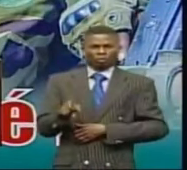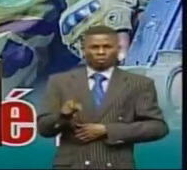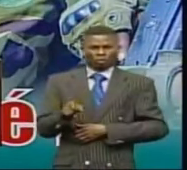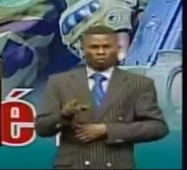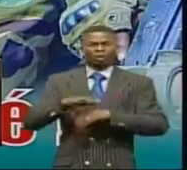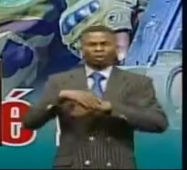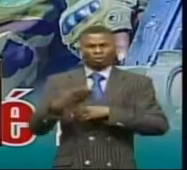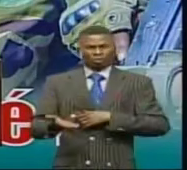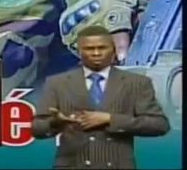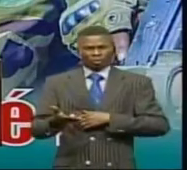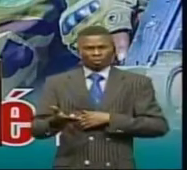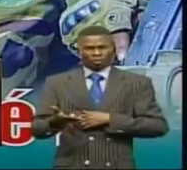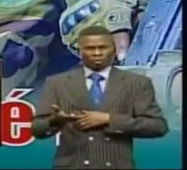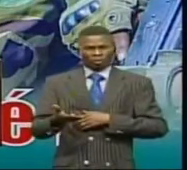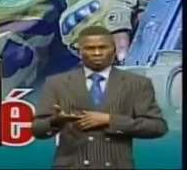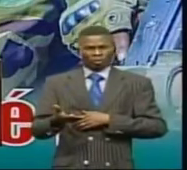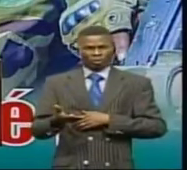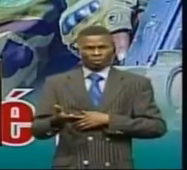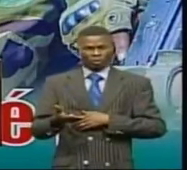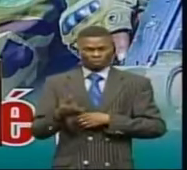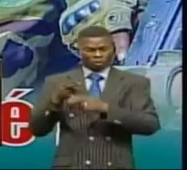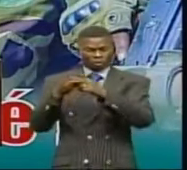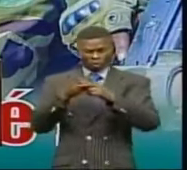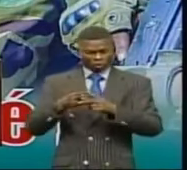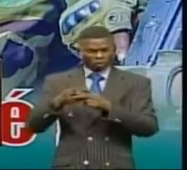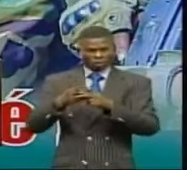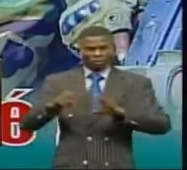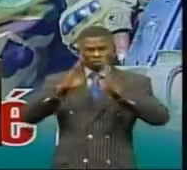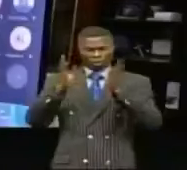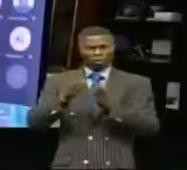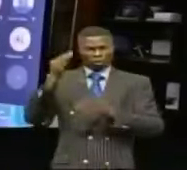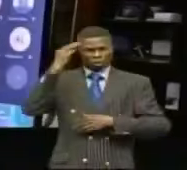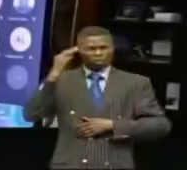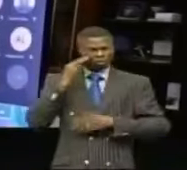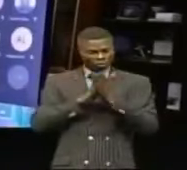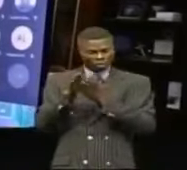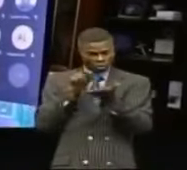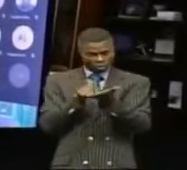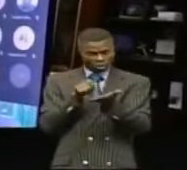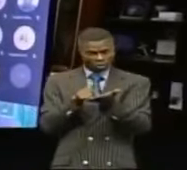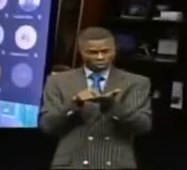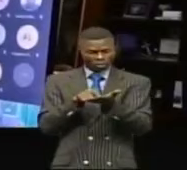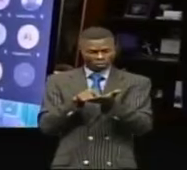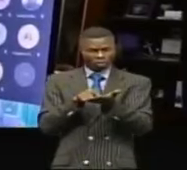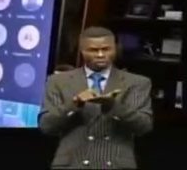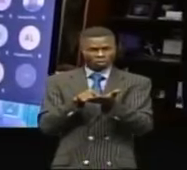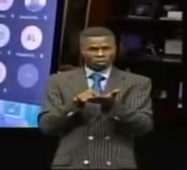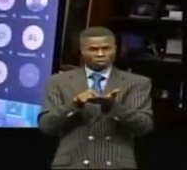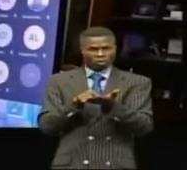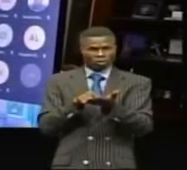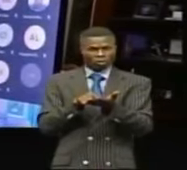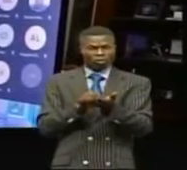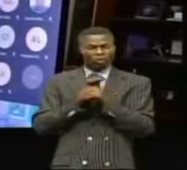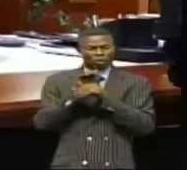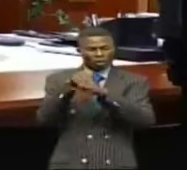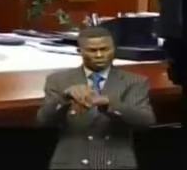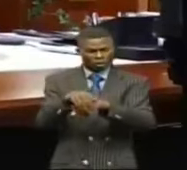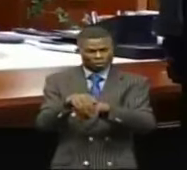conséquent à veiller à ce que tous les ministres concernés par cette problématique contribue à